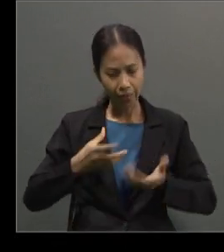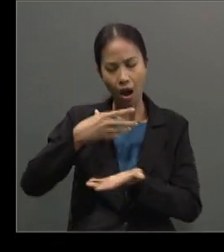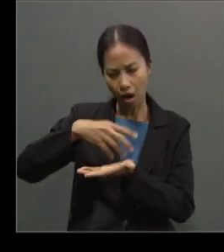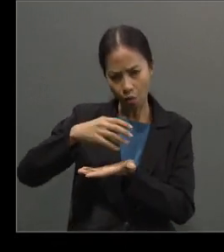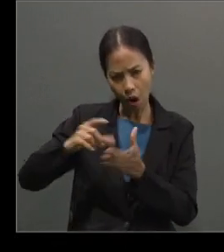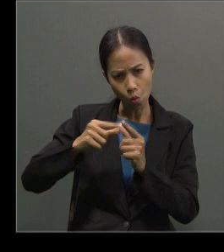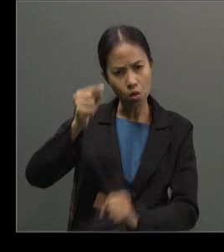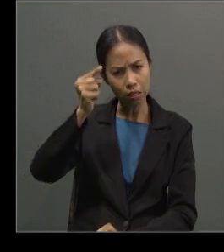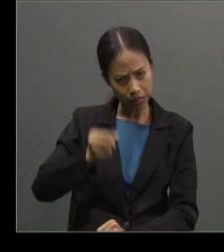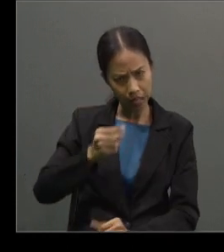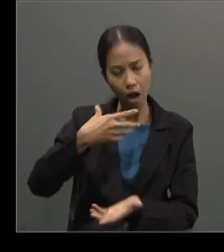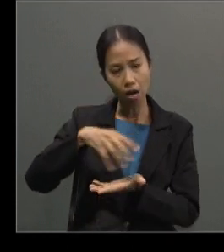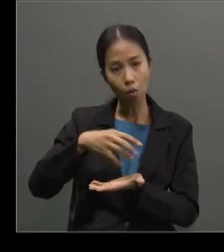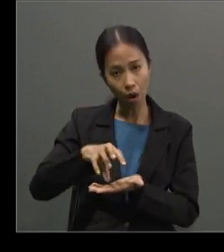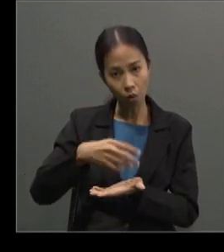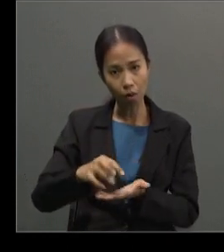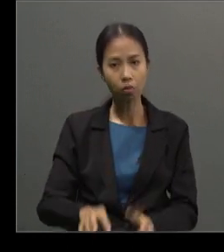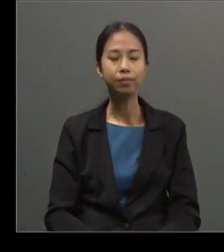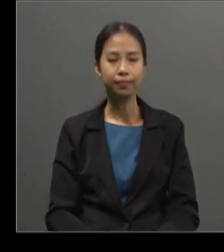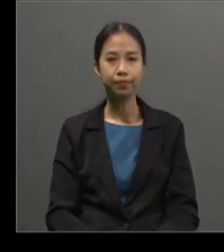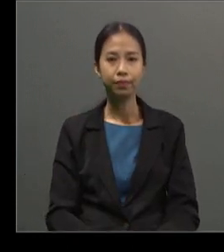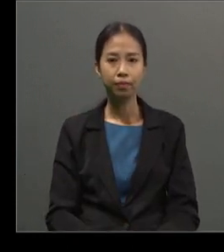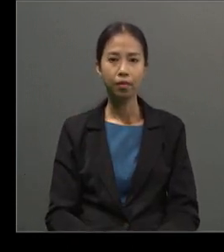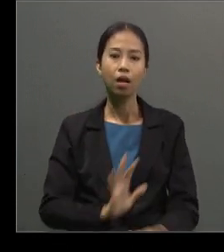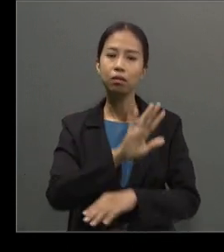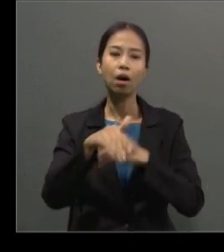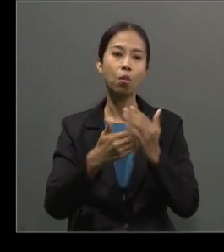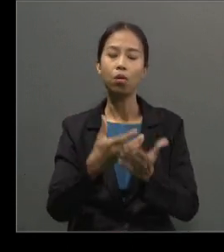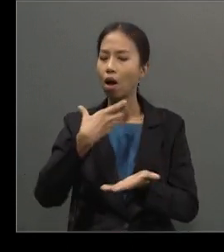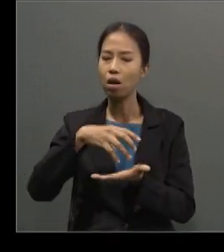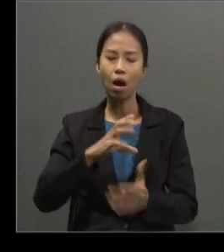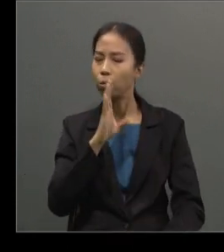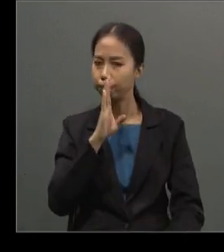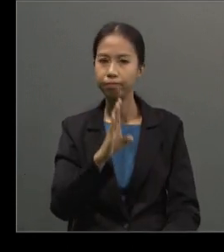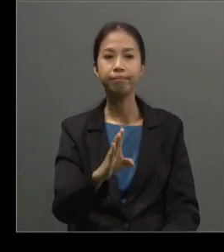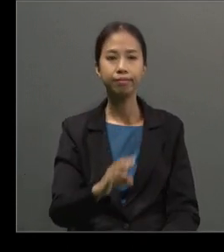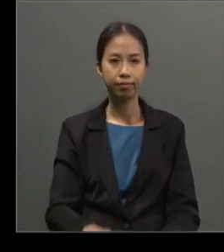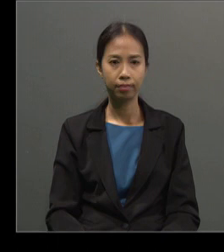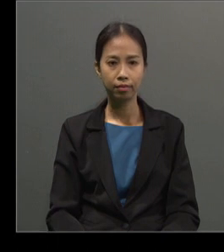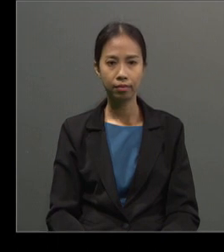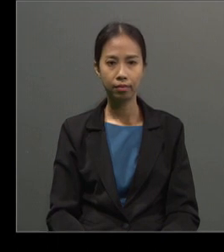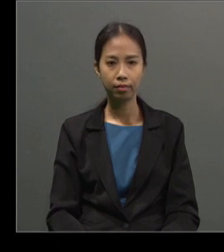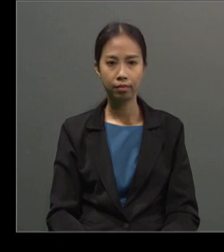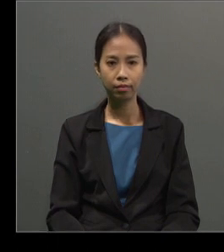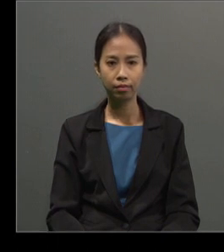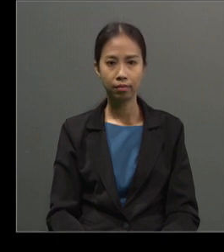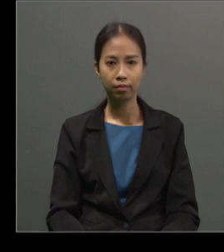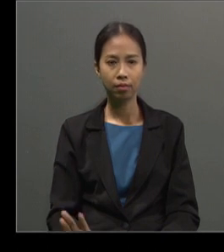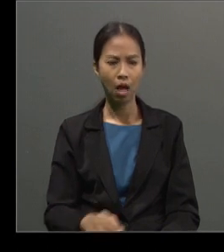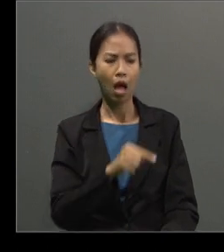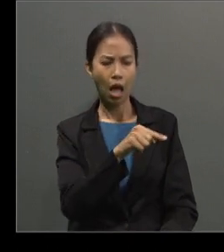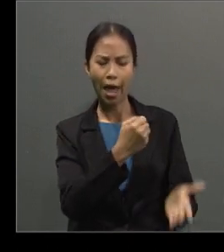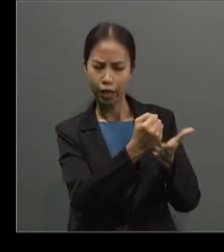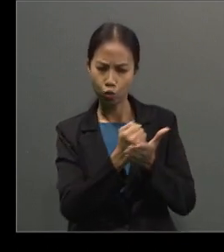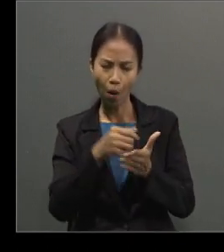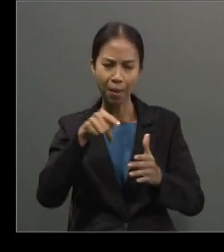ความเป็นจริงประมาณคือเราไม่ต้องไปตกแต่งอะไรทุกอย่างให้ตามความเป็นจริงนะแต่พี่จะไหนเขาให้เองเป็นพยานเข้